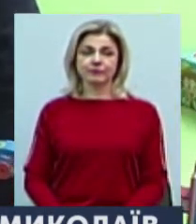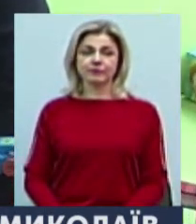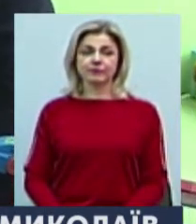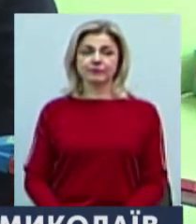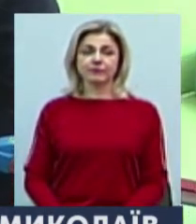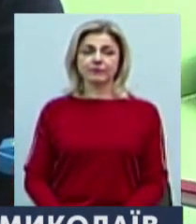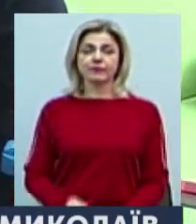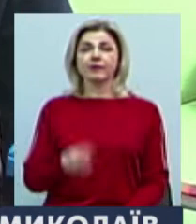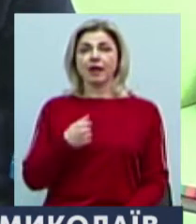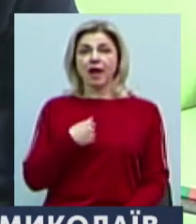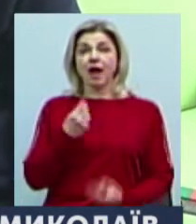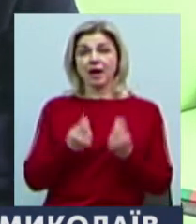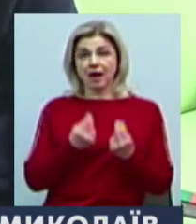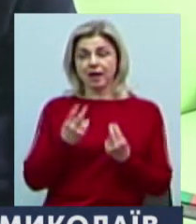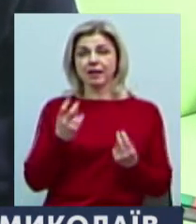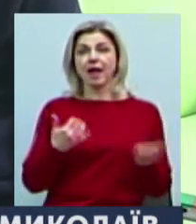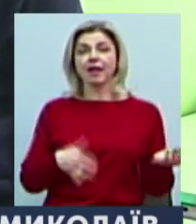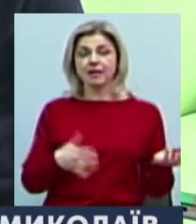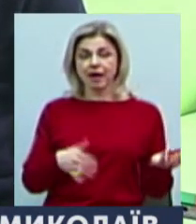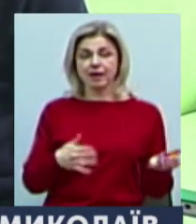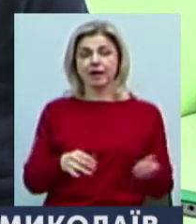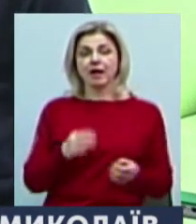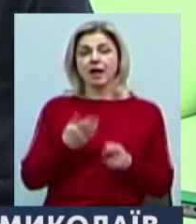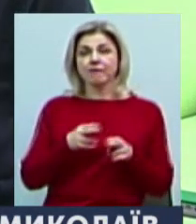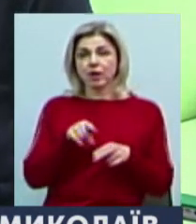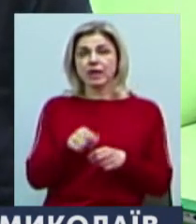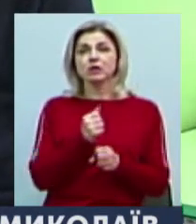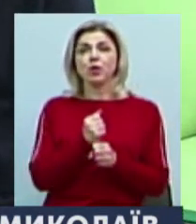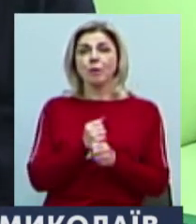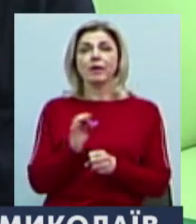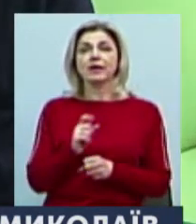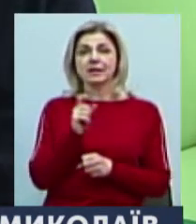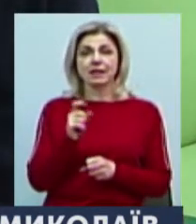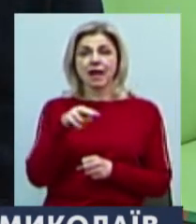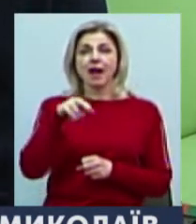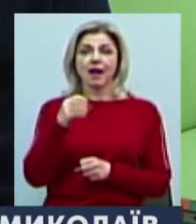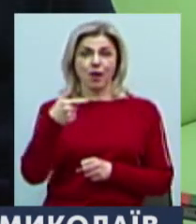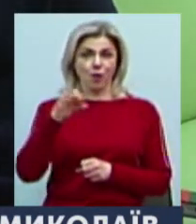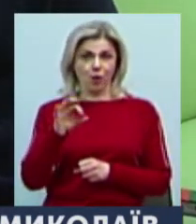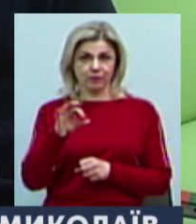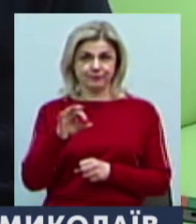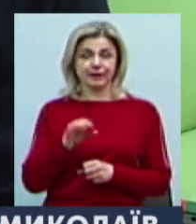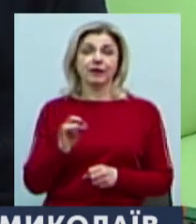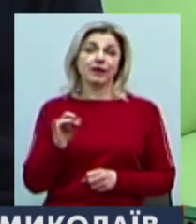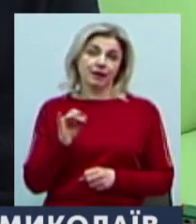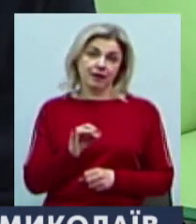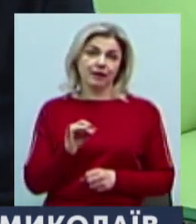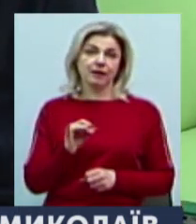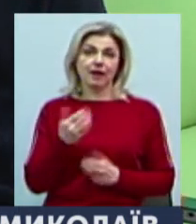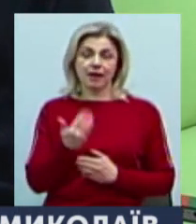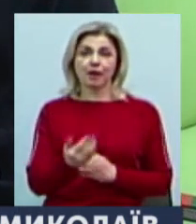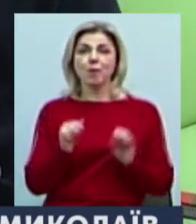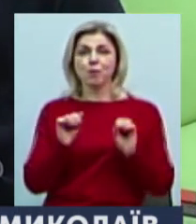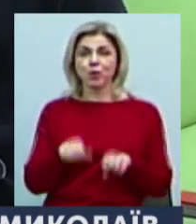Я грав на гітарі, вона зроблена із лего, і її